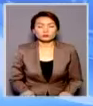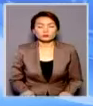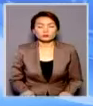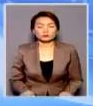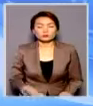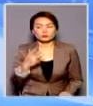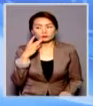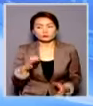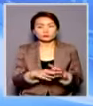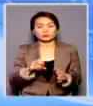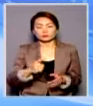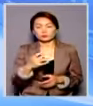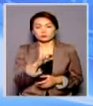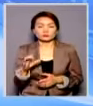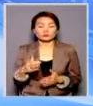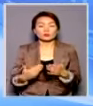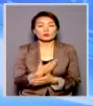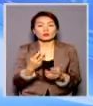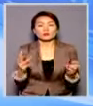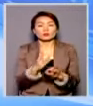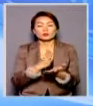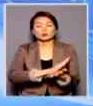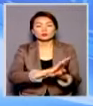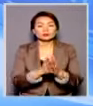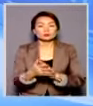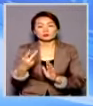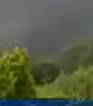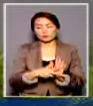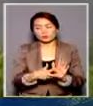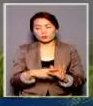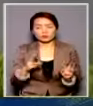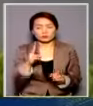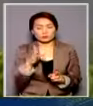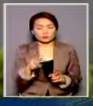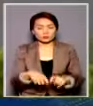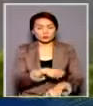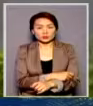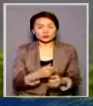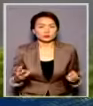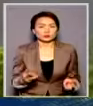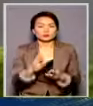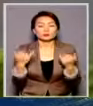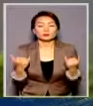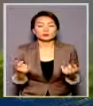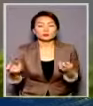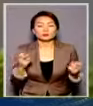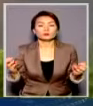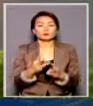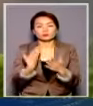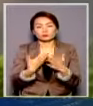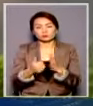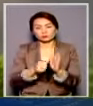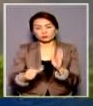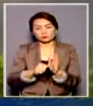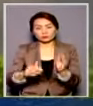в американском штате техас пахну лесной пожар пламя охватило 28 квадратных километров по данным местных властей горел около